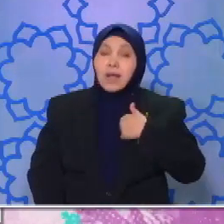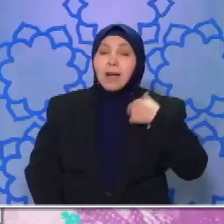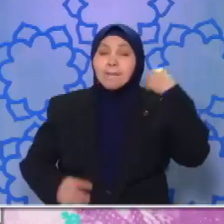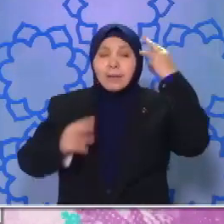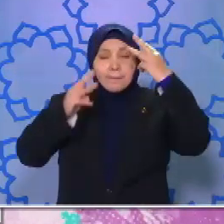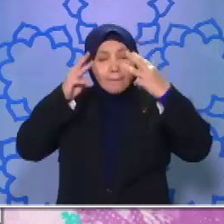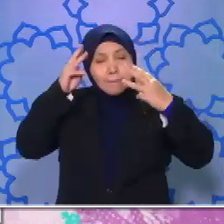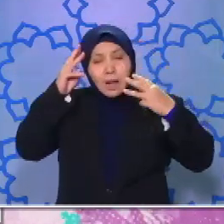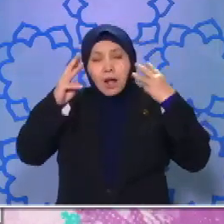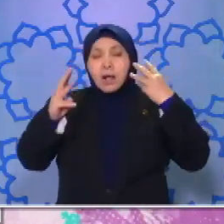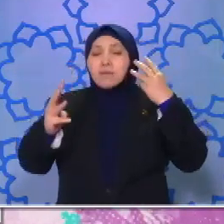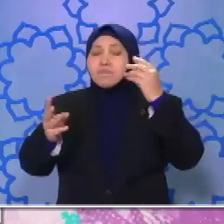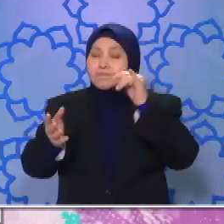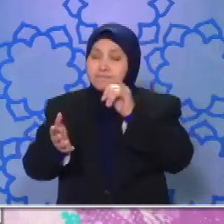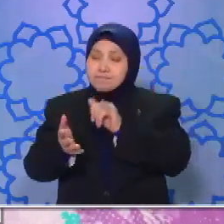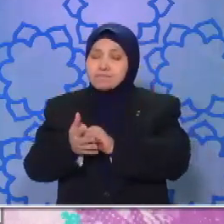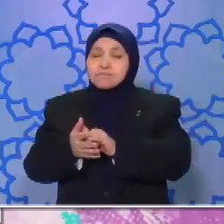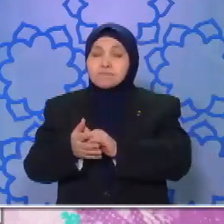fakhashina